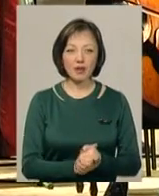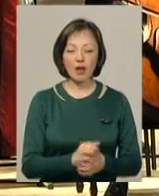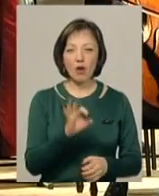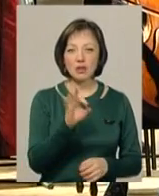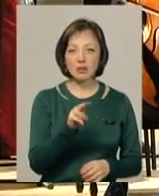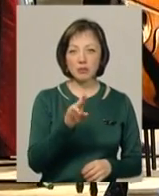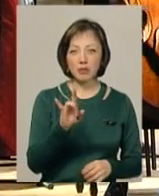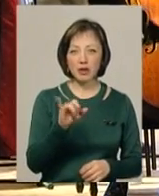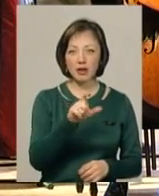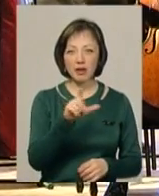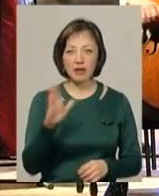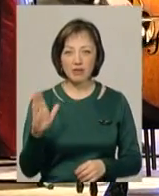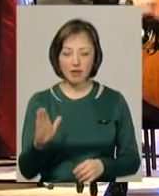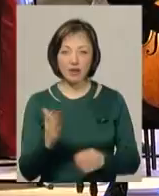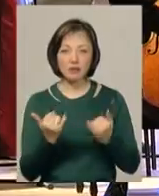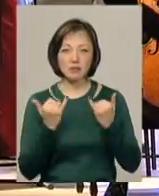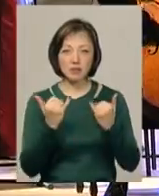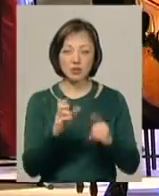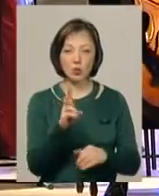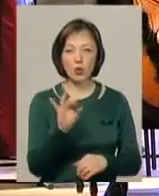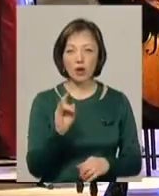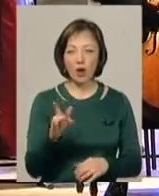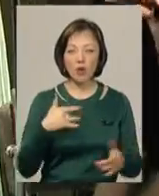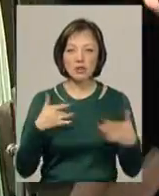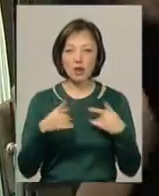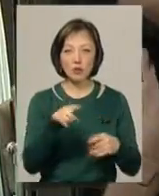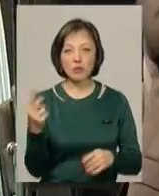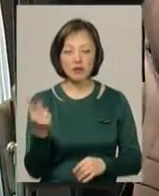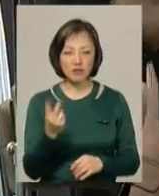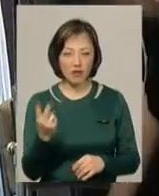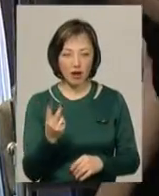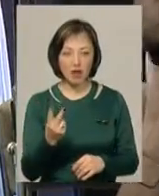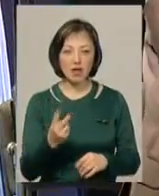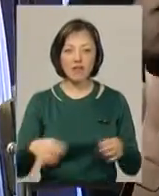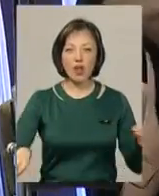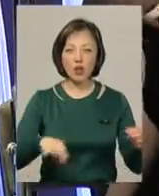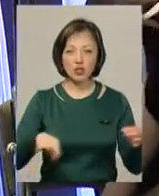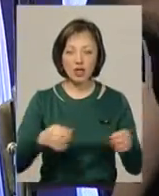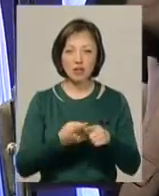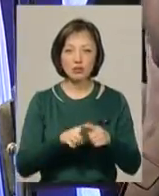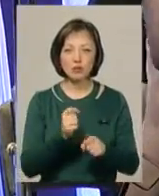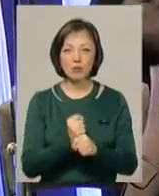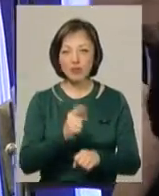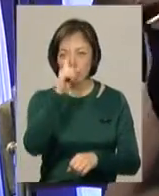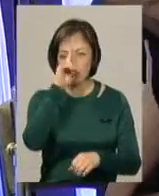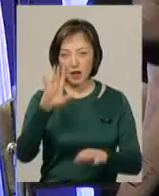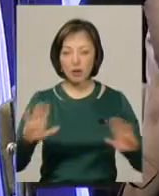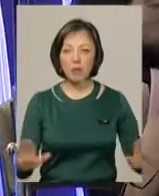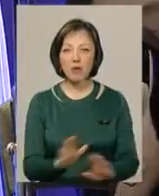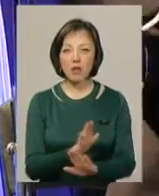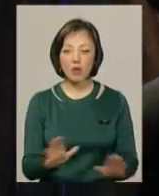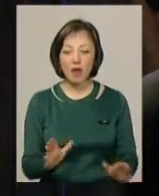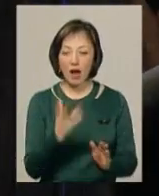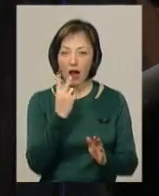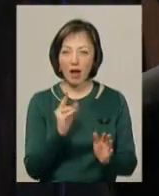Пірієву Мирослав Скорик присвятив свій концерт номер 2 для віолончелі з оркестром і зробив для нього версію знаменитої мелодії,